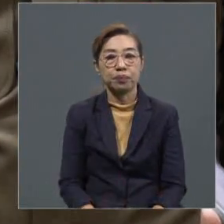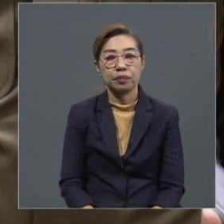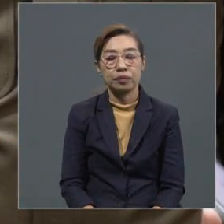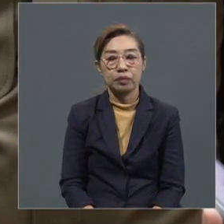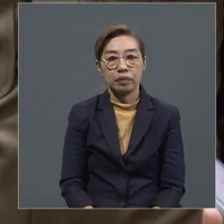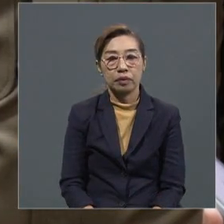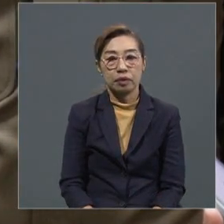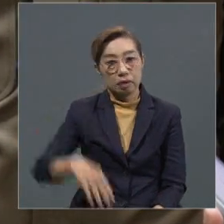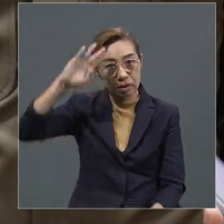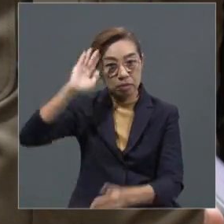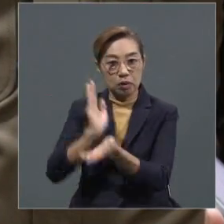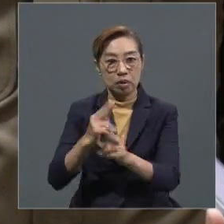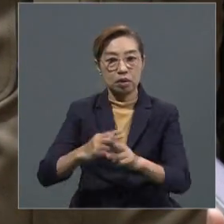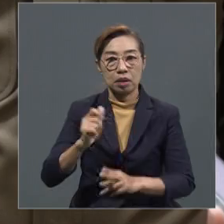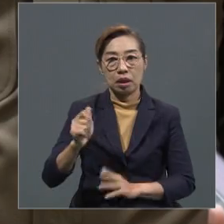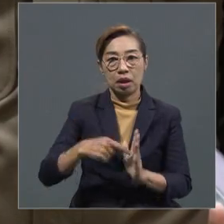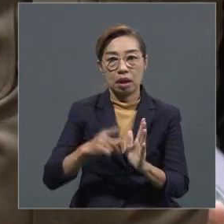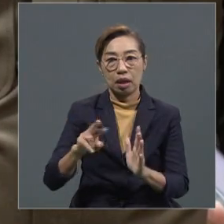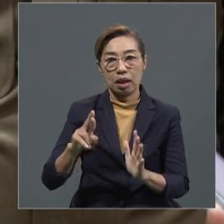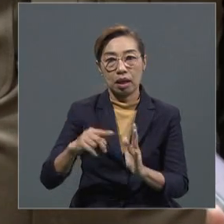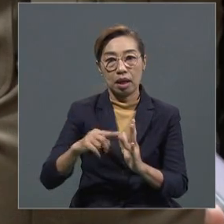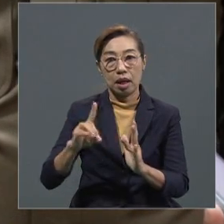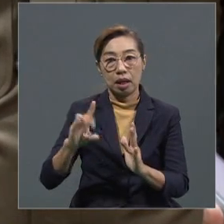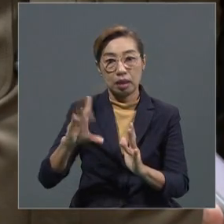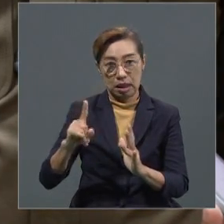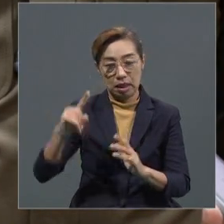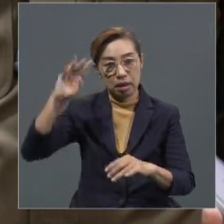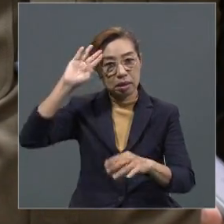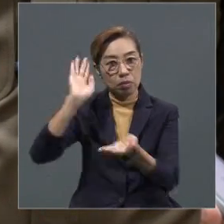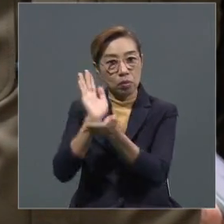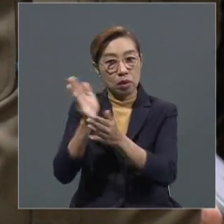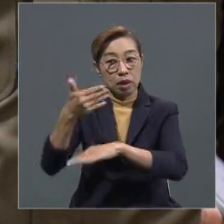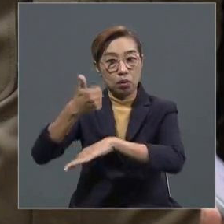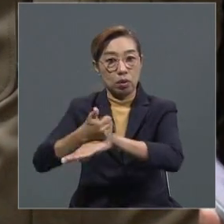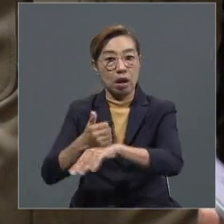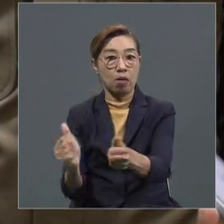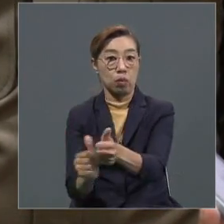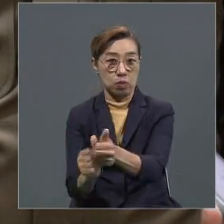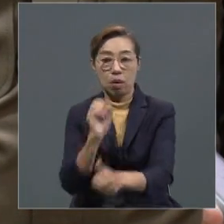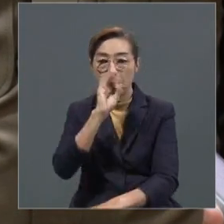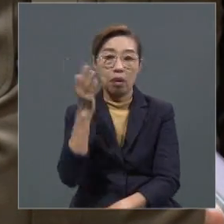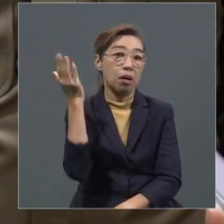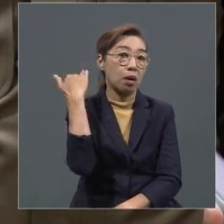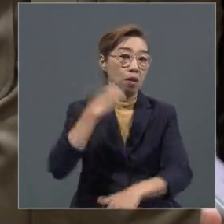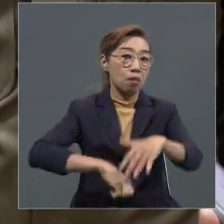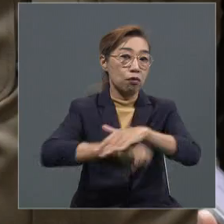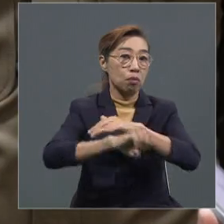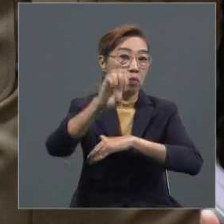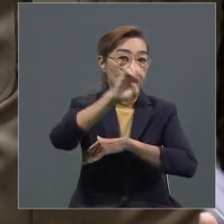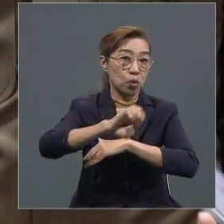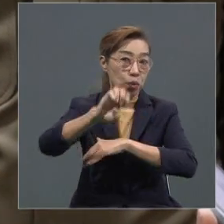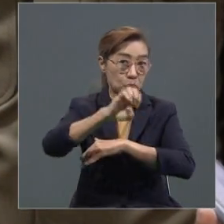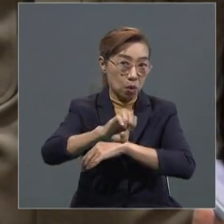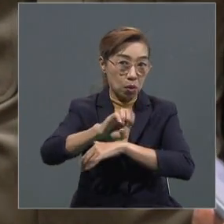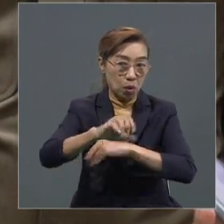โทอัครเดชพิมลศรีผู้ช่วยผู้บัญชาการตำรวจแห่งชาติเปิดเผยว่าในช่วงที่มีการแข่งขันฟุตบอลชิงแชมป์แห่ง